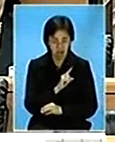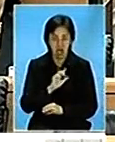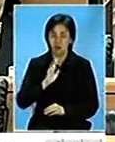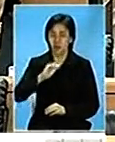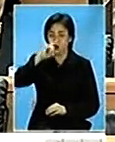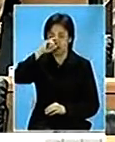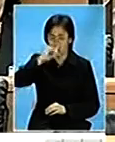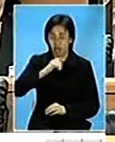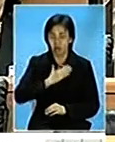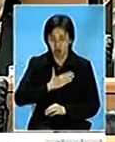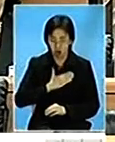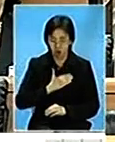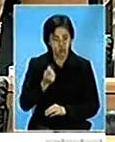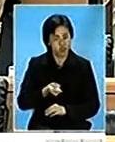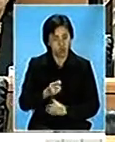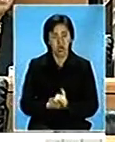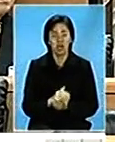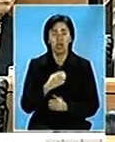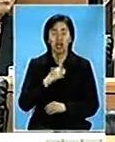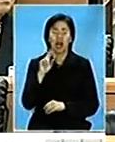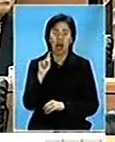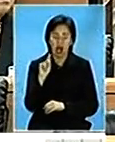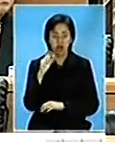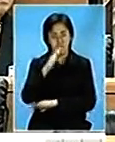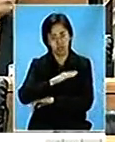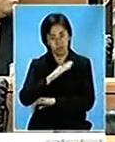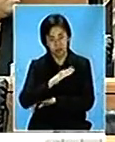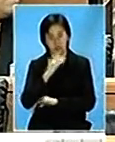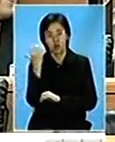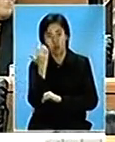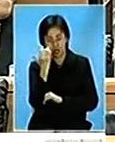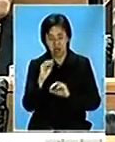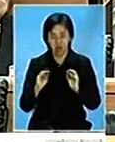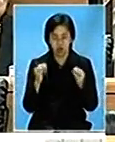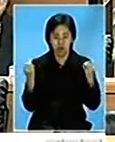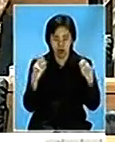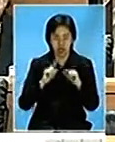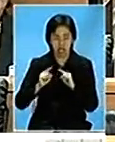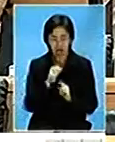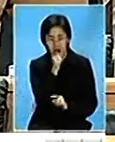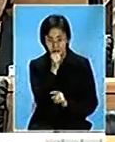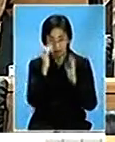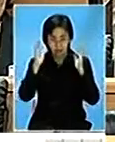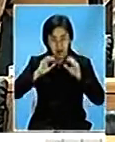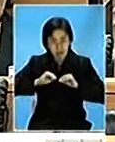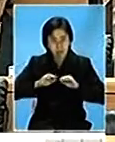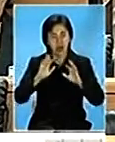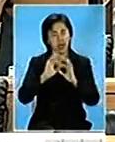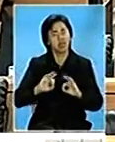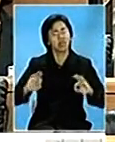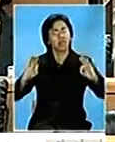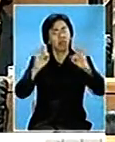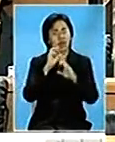ทยอยู่นั้นอยากให้สื่อเองนั้นการประชาสัมพันธ์ช่วยจัดระดับตรงนี้ให้มีความสำคัญในระดับ